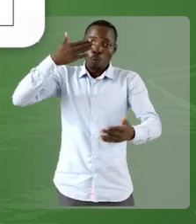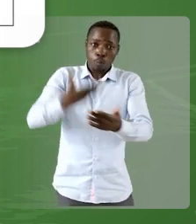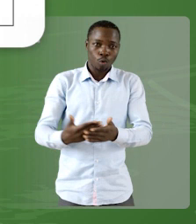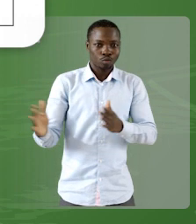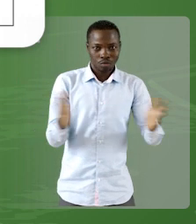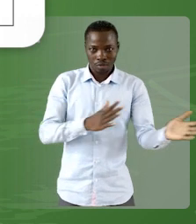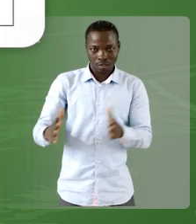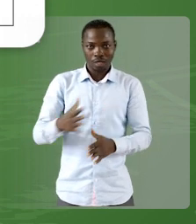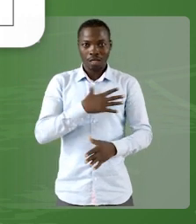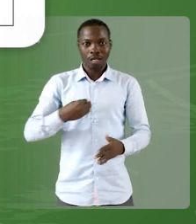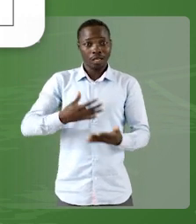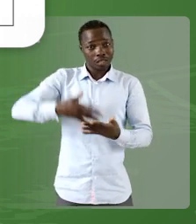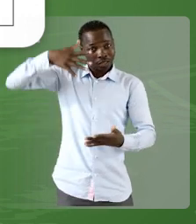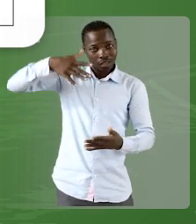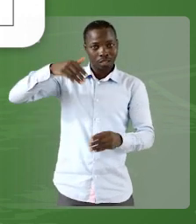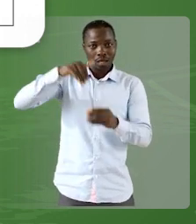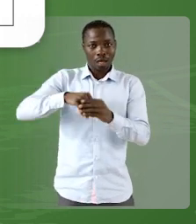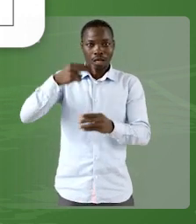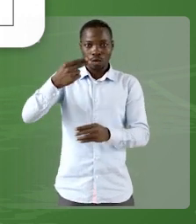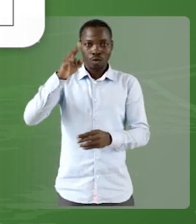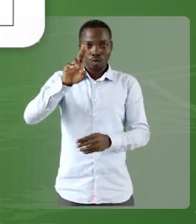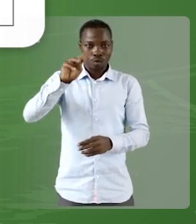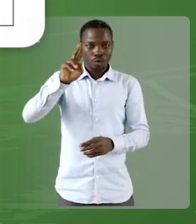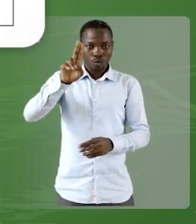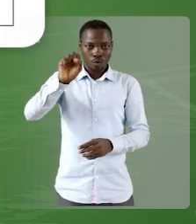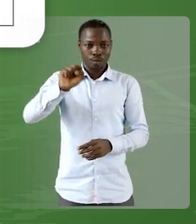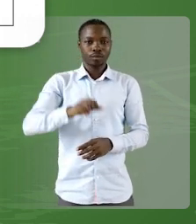et richesse en humus.